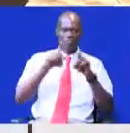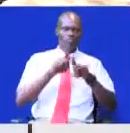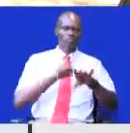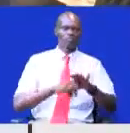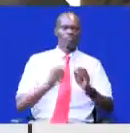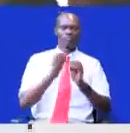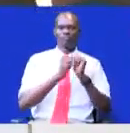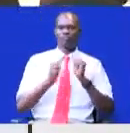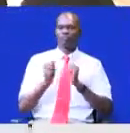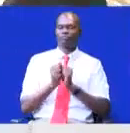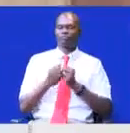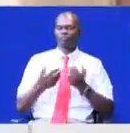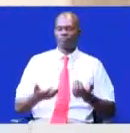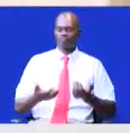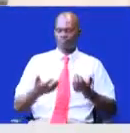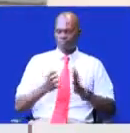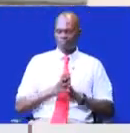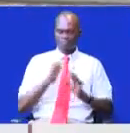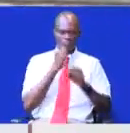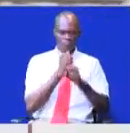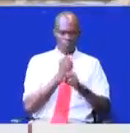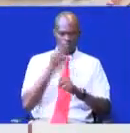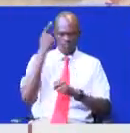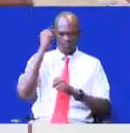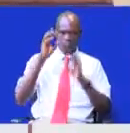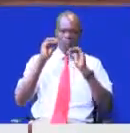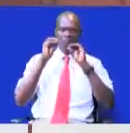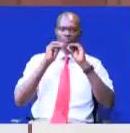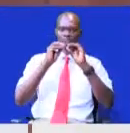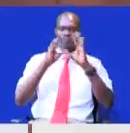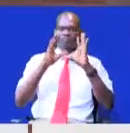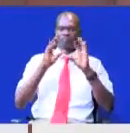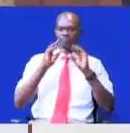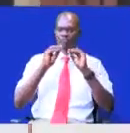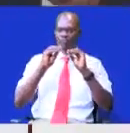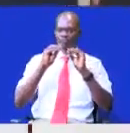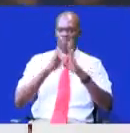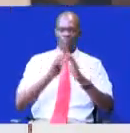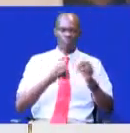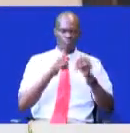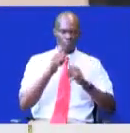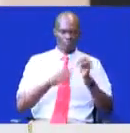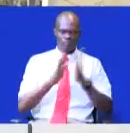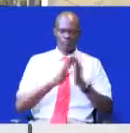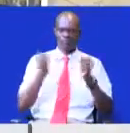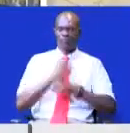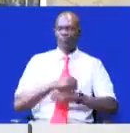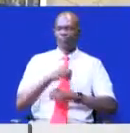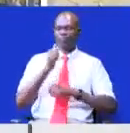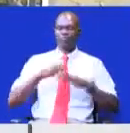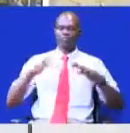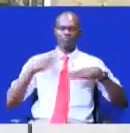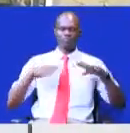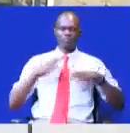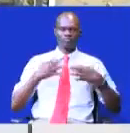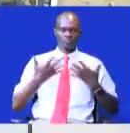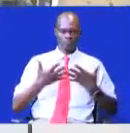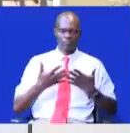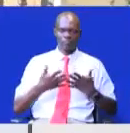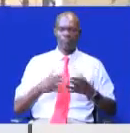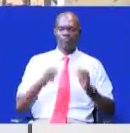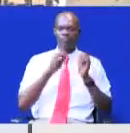koda, tijni eri mar puonjo, mabende en tich mabende osegolo oganda mathoth oko e pacho kaendi kod pinje